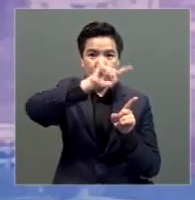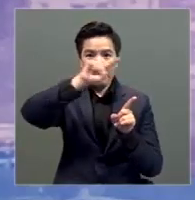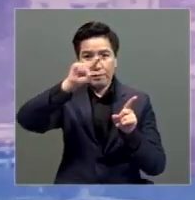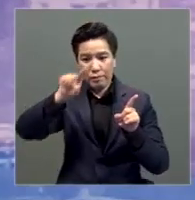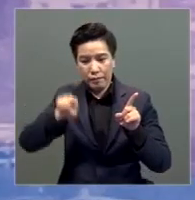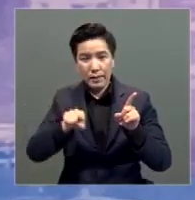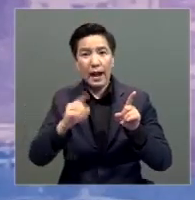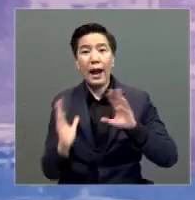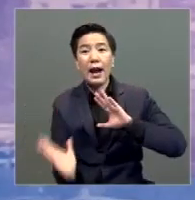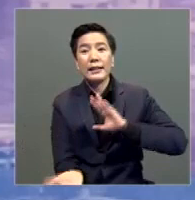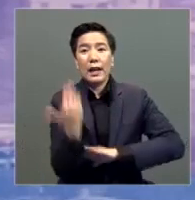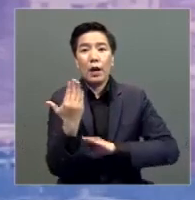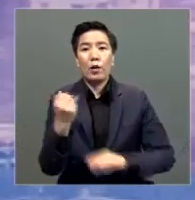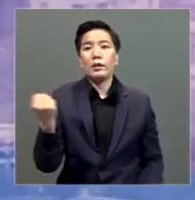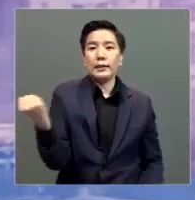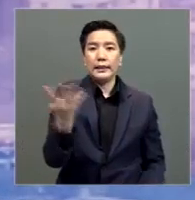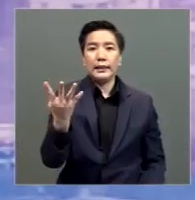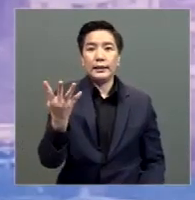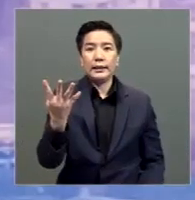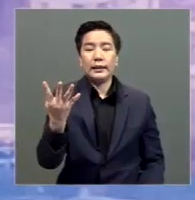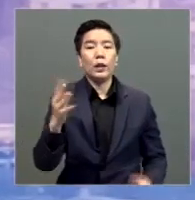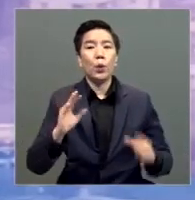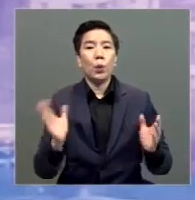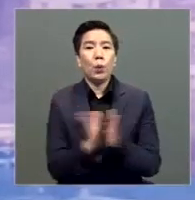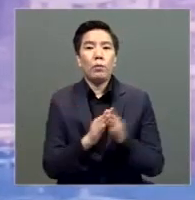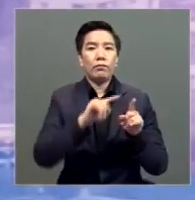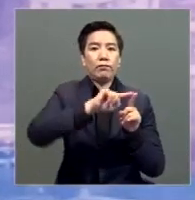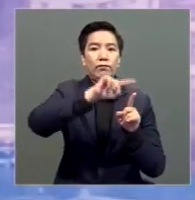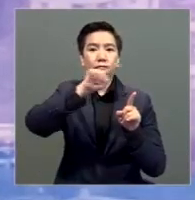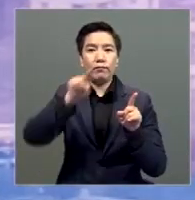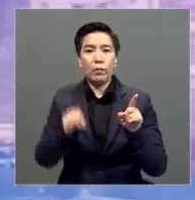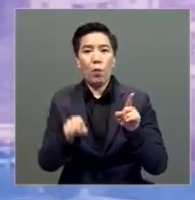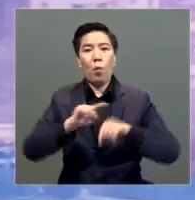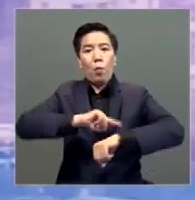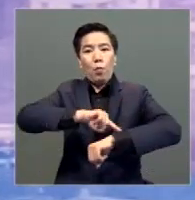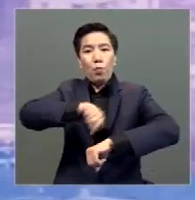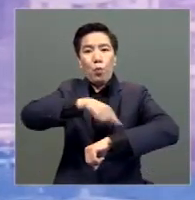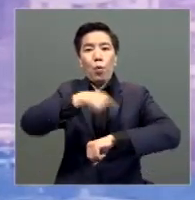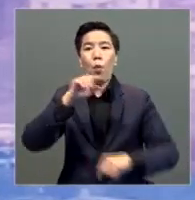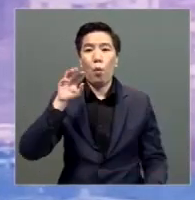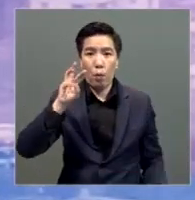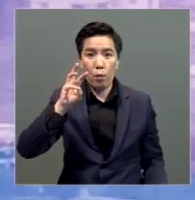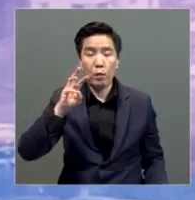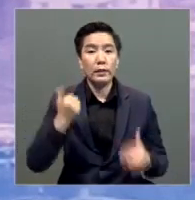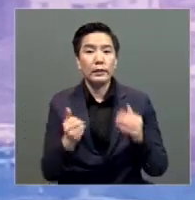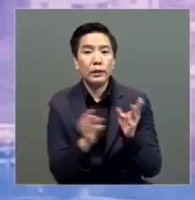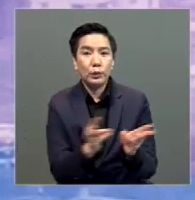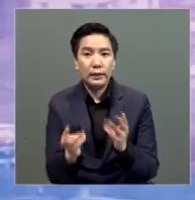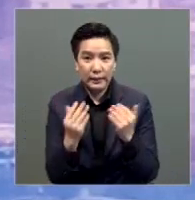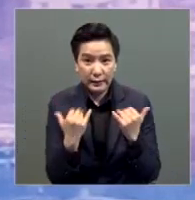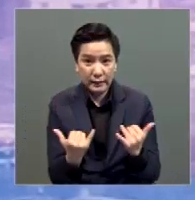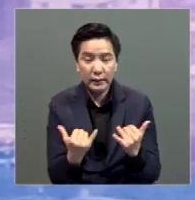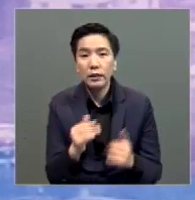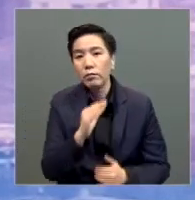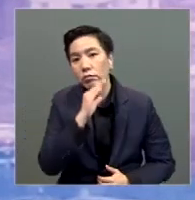รุ่งขึ้นตี4รวมเป็นเวลา6ชั่วโมงถ้ามาตรการนี้